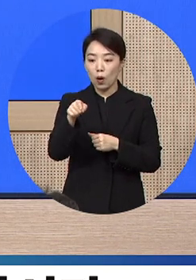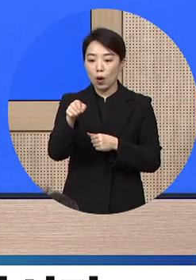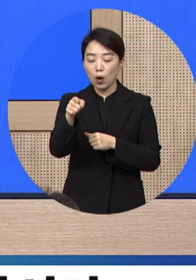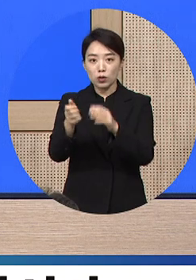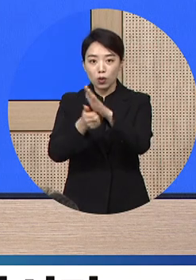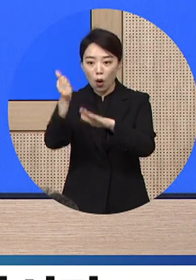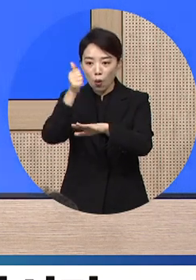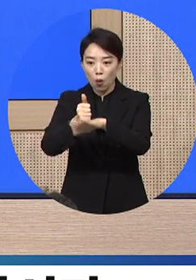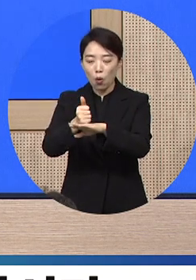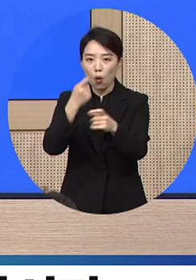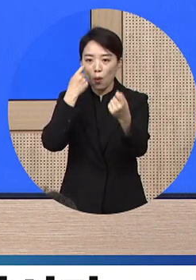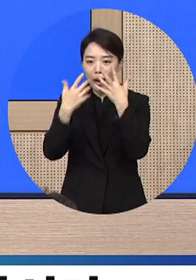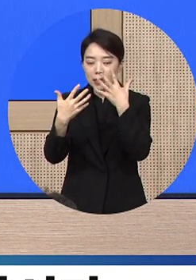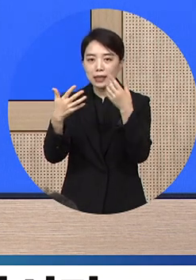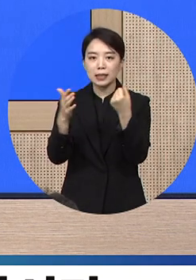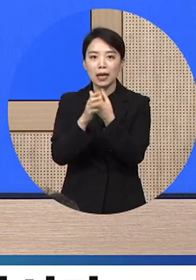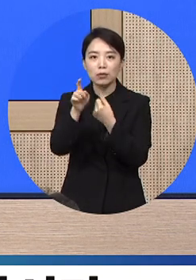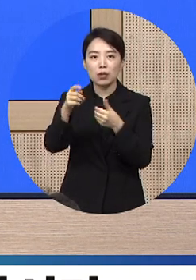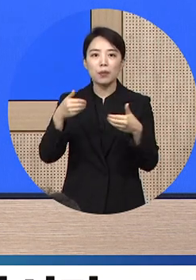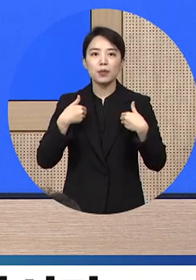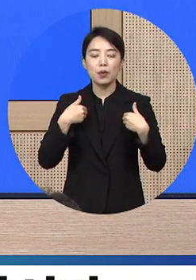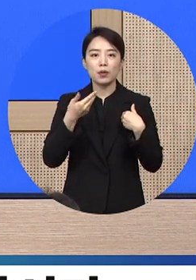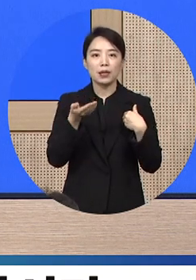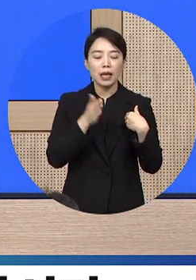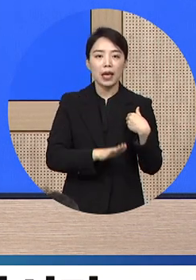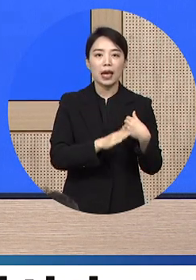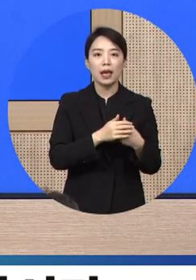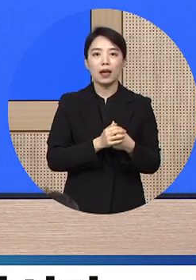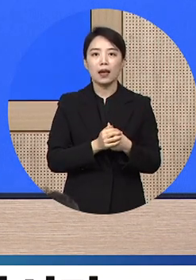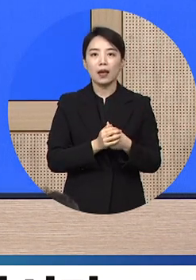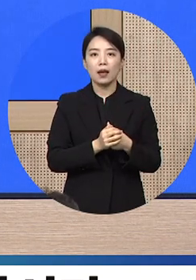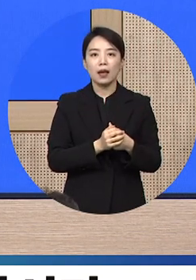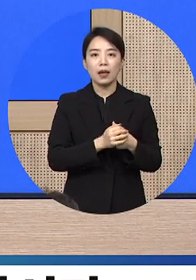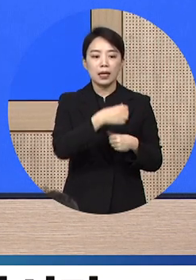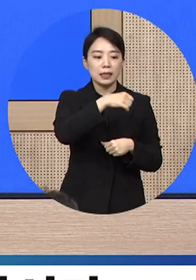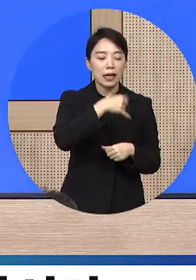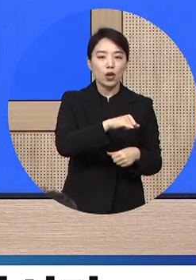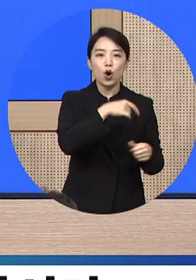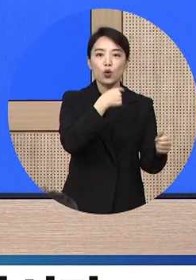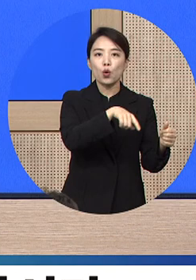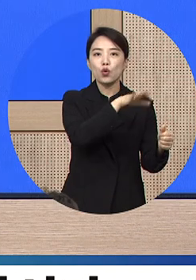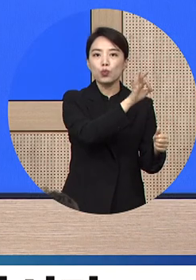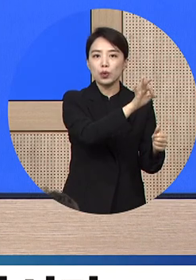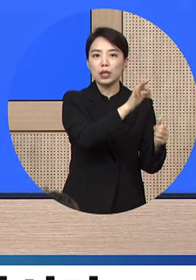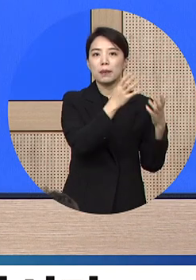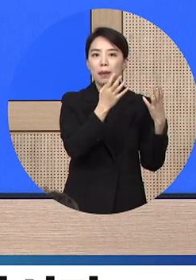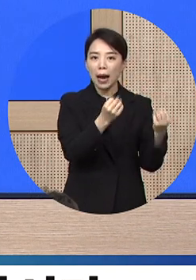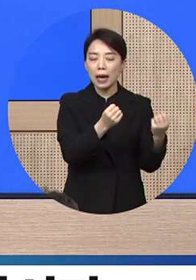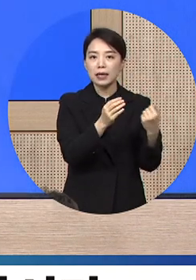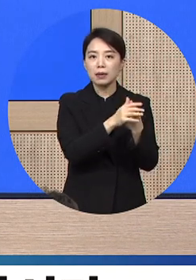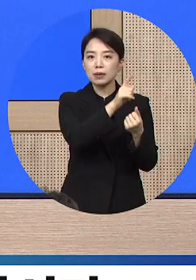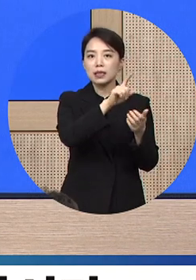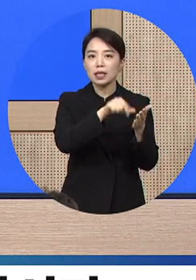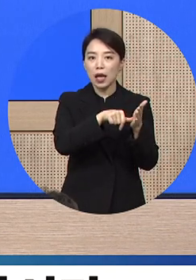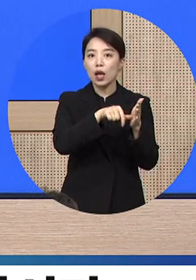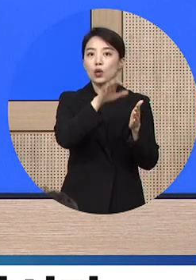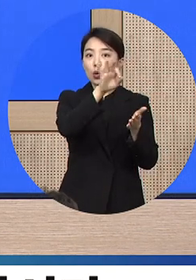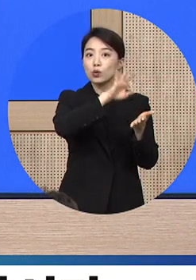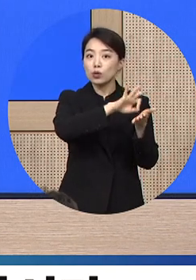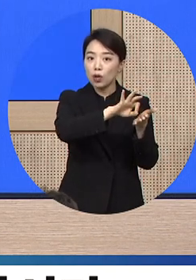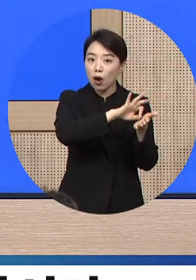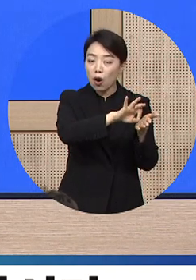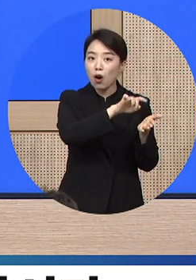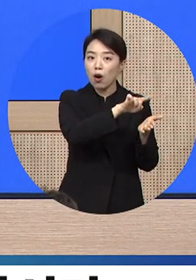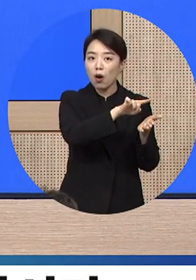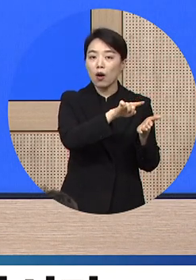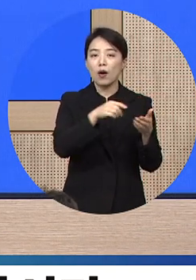때죠. 예컨대 가정의 자녀분이 교육비가 많이 들어갈 때인데 그 자녀를 위해서 내가 교육비를 써야 할 때라면은 어떠면 수입보다